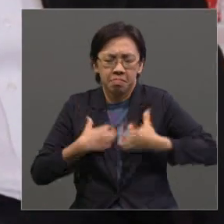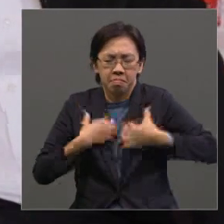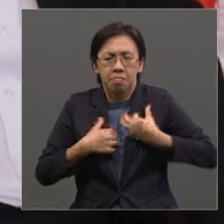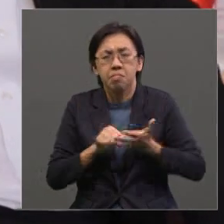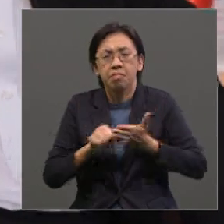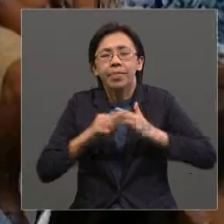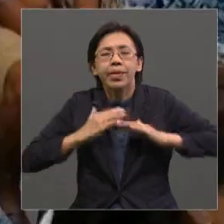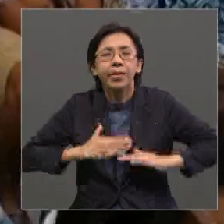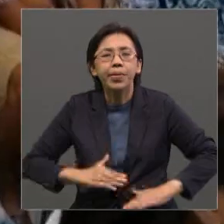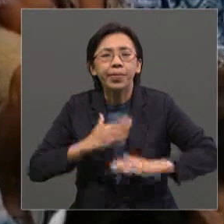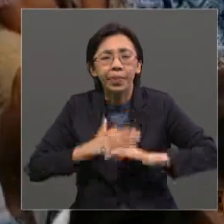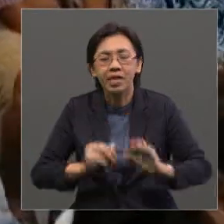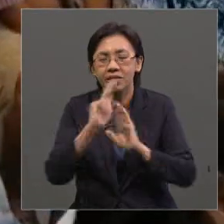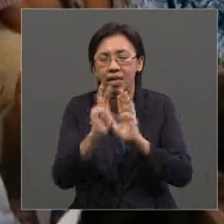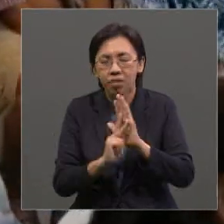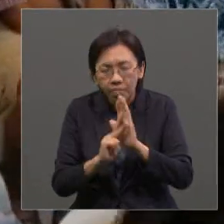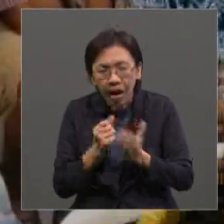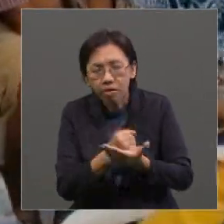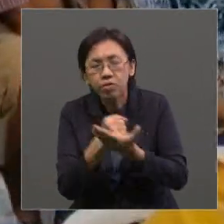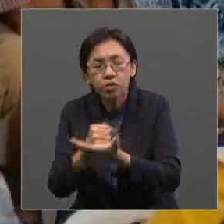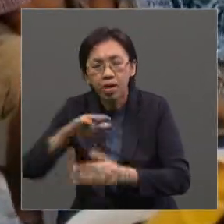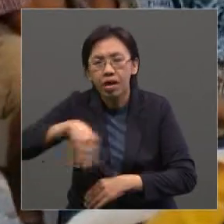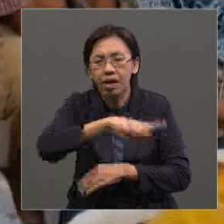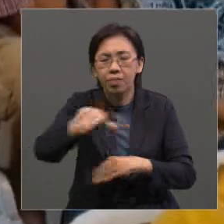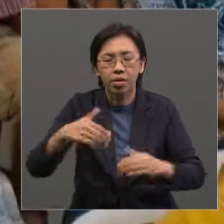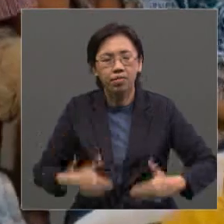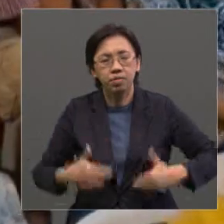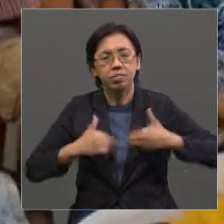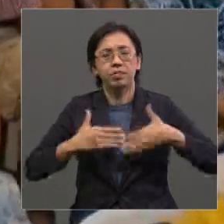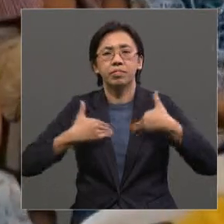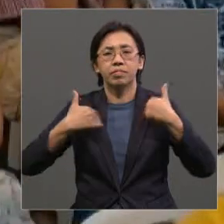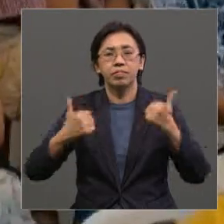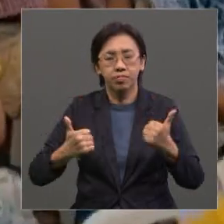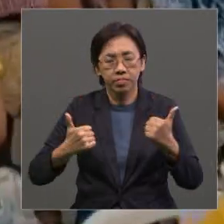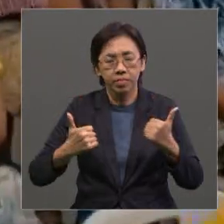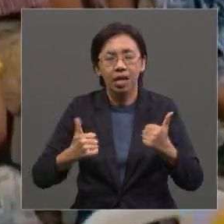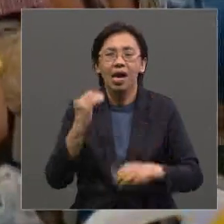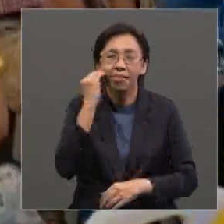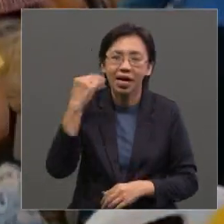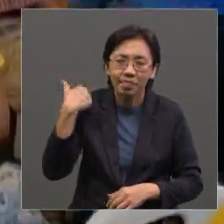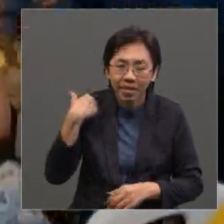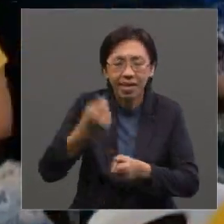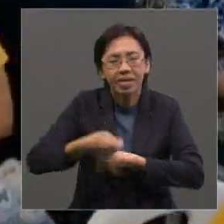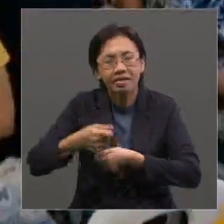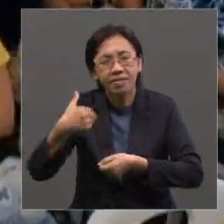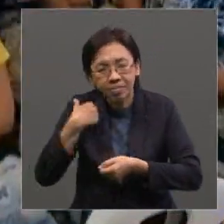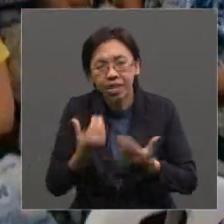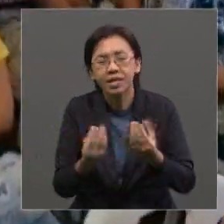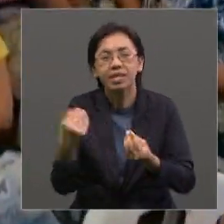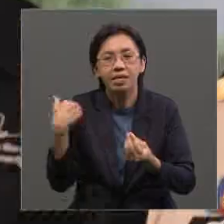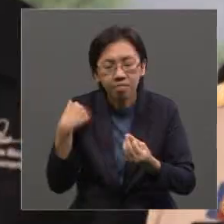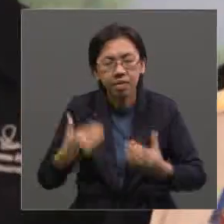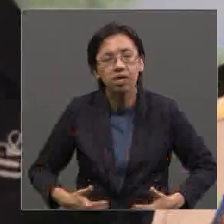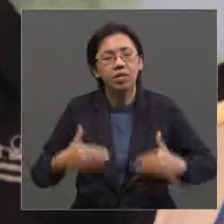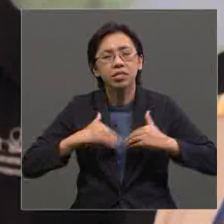ชนโดยใช้กลไกทางกฎหมายเพื่อทุกคนเนี่ยได้อยู่อย่างมีความสุขนะครับก็มีที่อยู่ที่ทำกินกันนะครับก็มีชีวิต